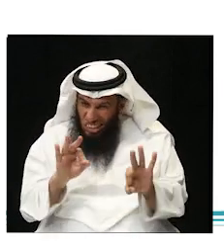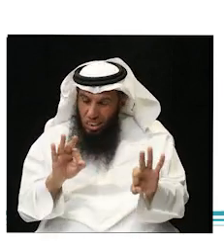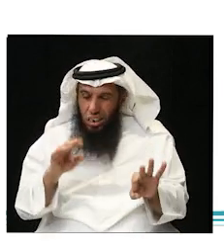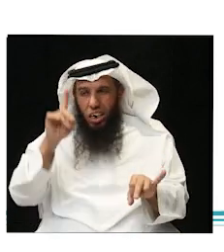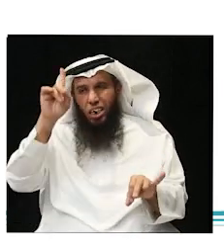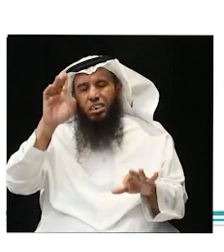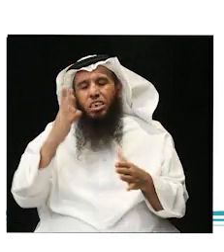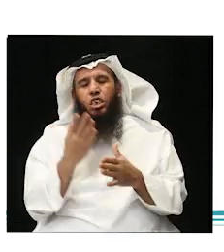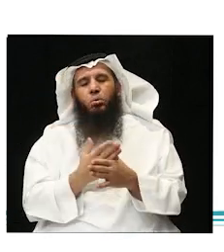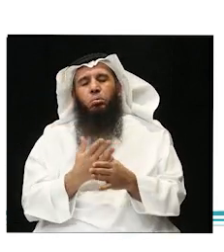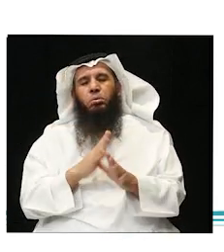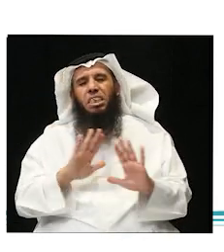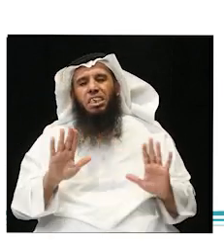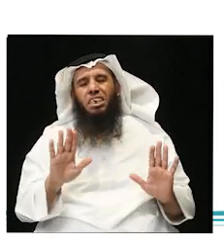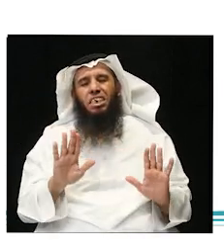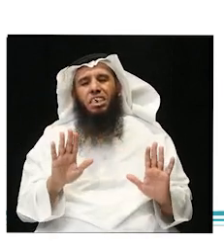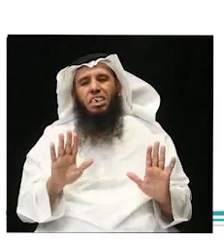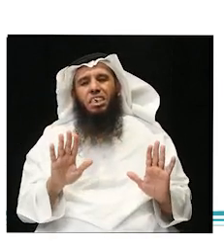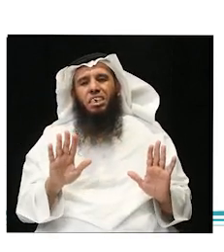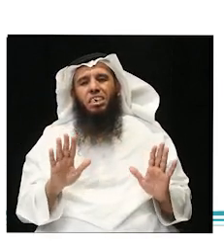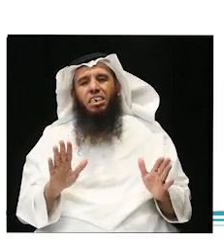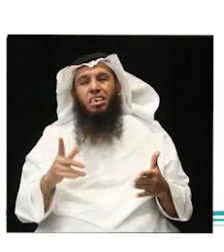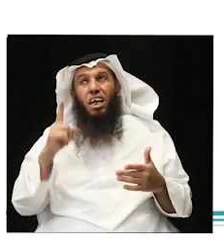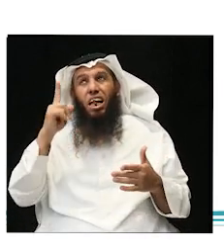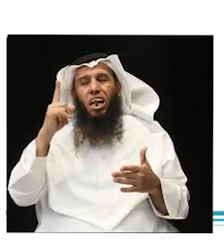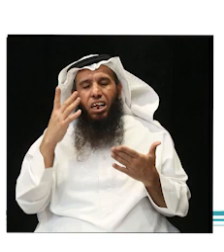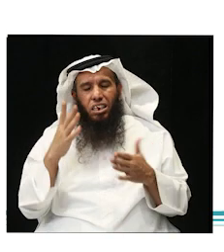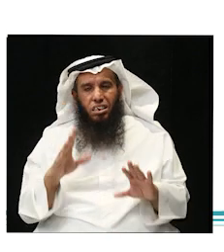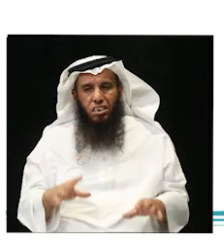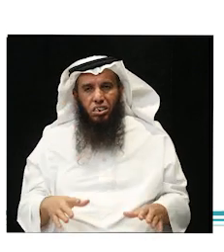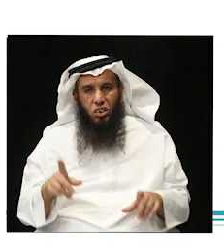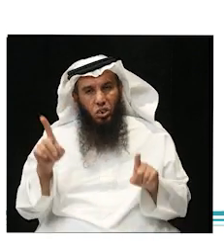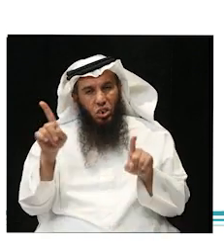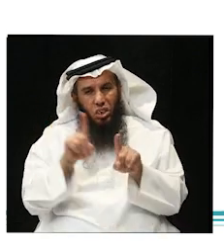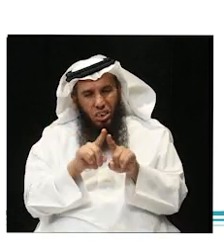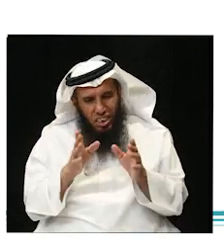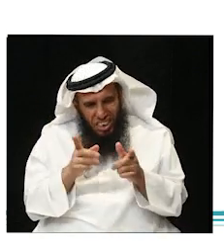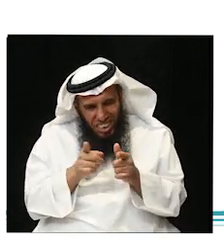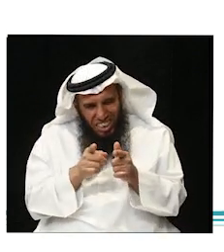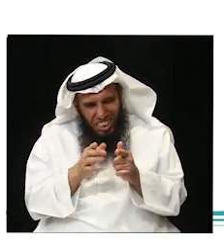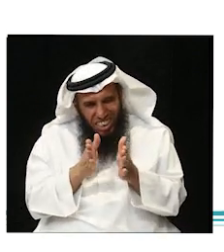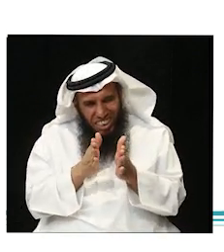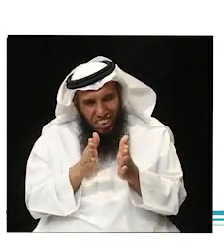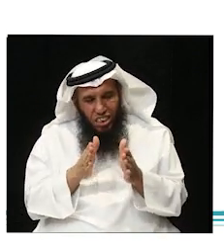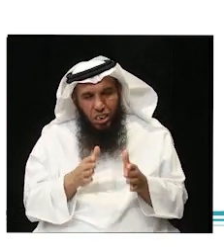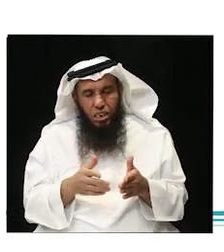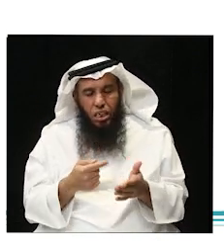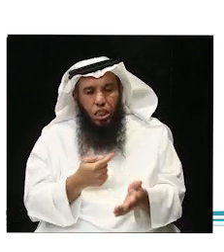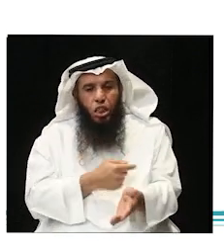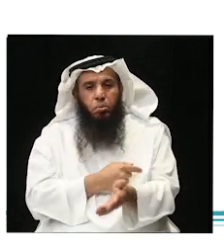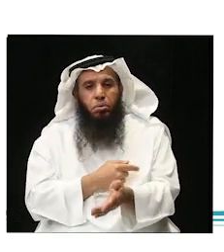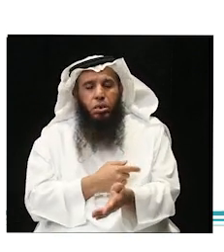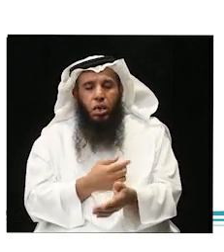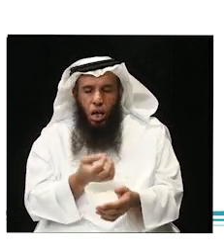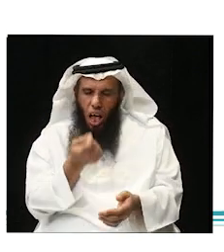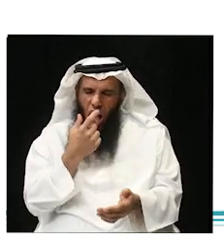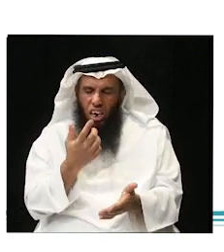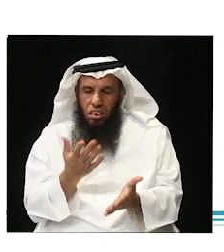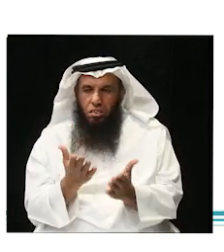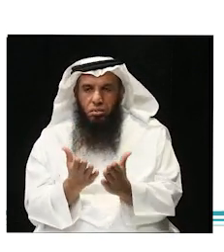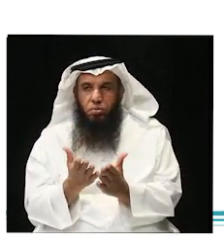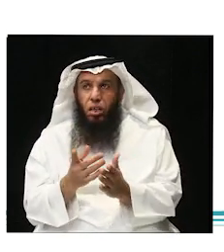المرض، لا، أنا أذهب إليه لأنه سبب فقط. هذا ما يتعلق بهذه الصفحة، صفحة 65.